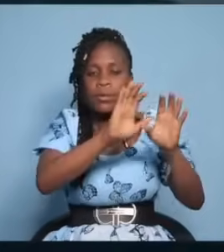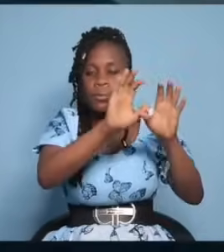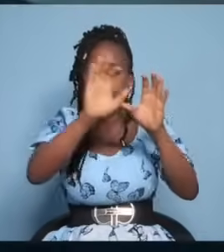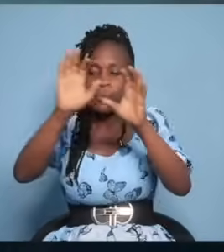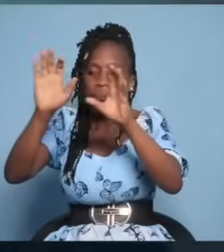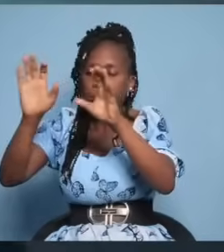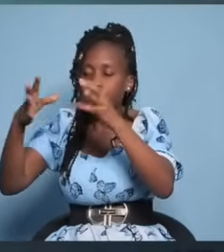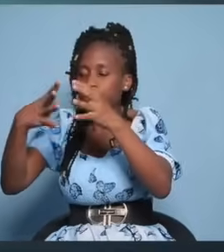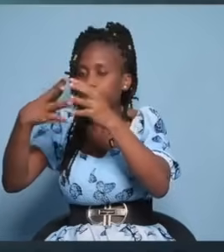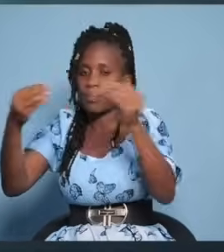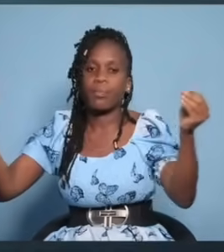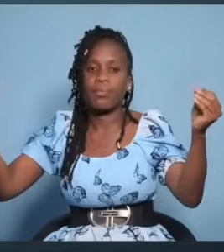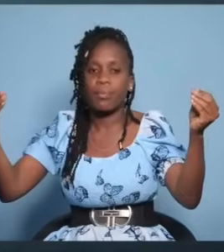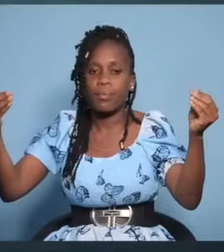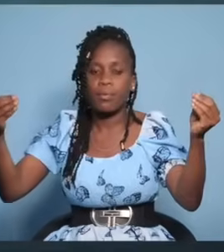haikuonekana tena.